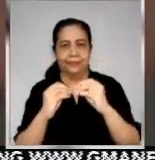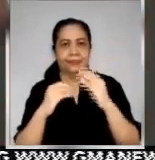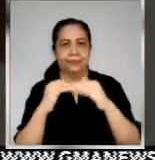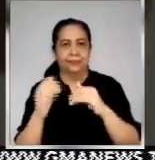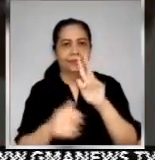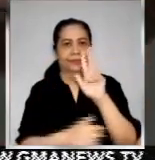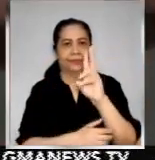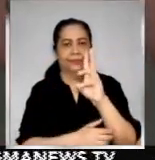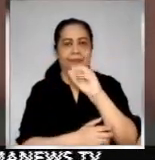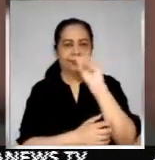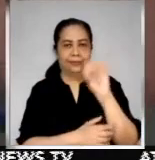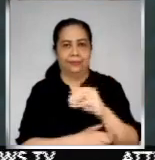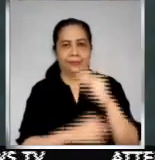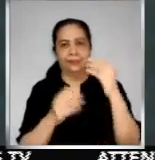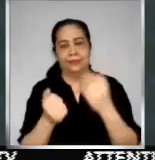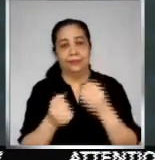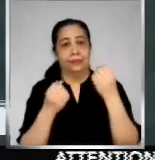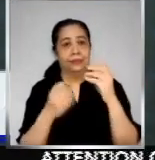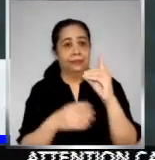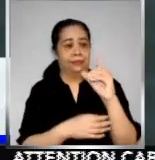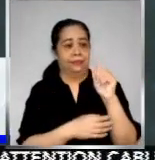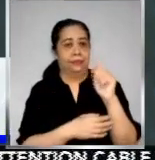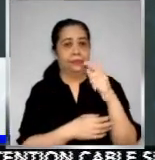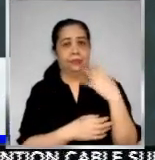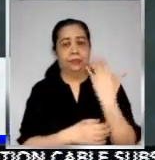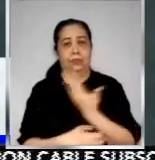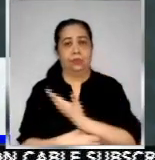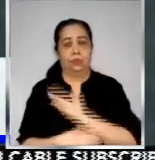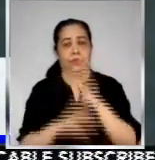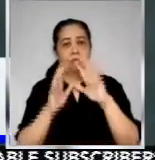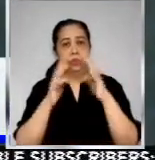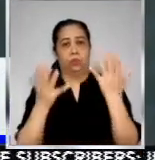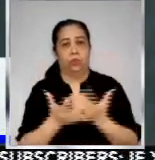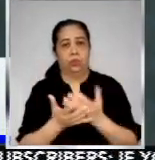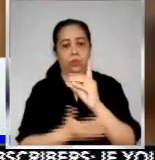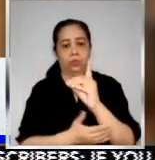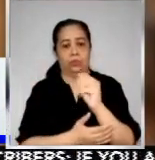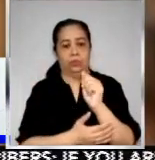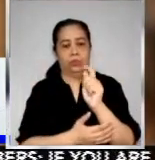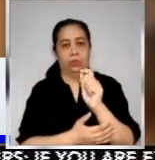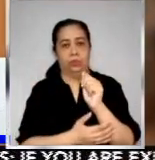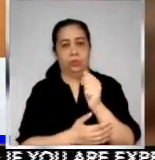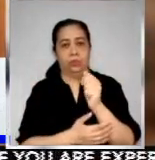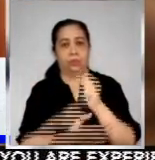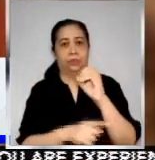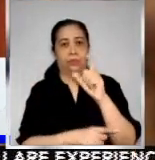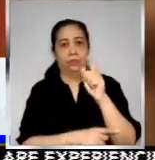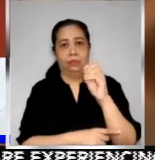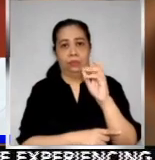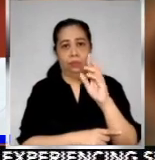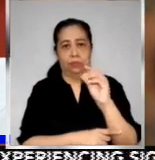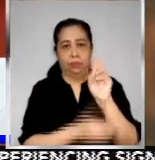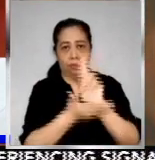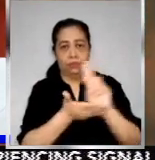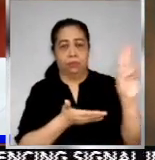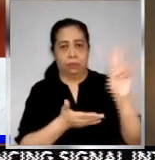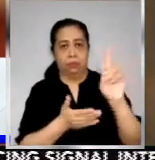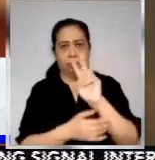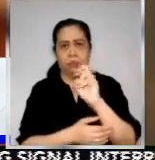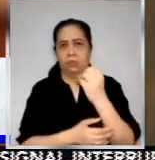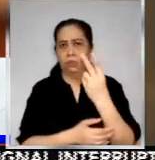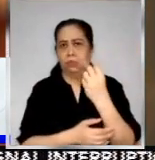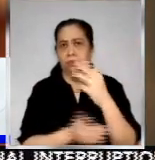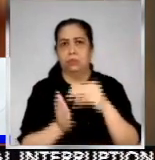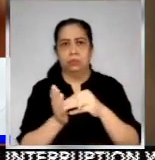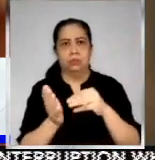36%. Sa datos ng Our World in Data ng Oxford University, umabot na sa mahigit 212 million doses ng